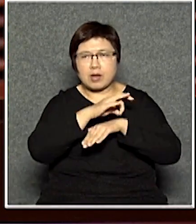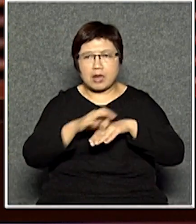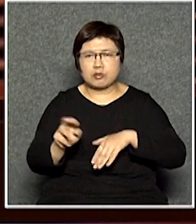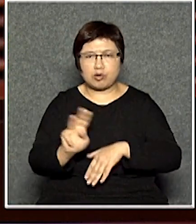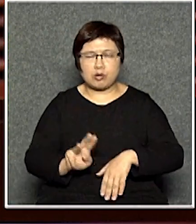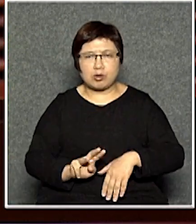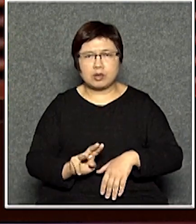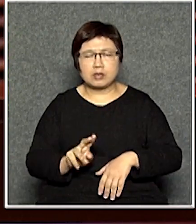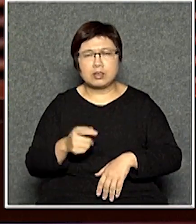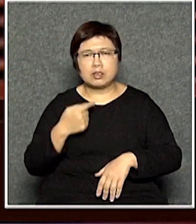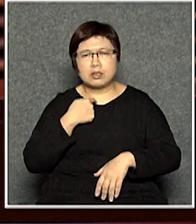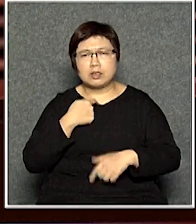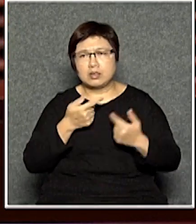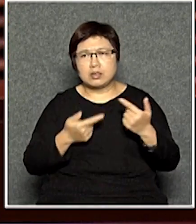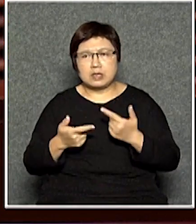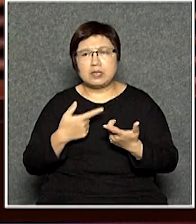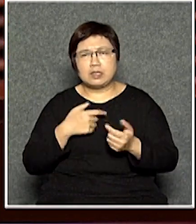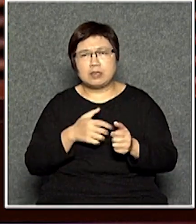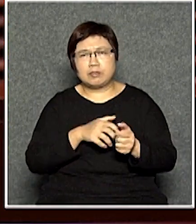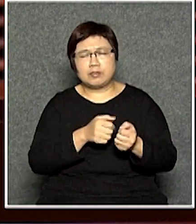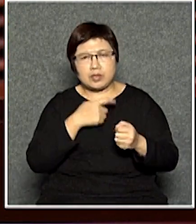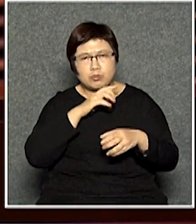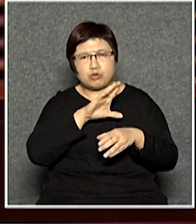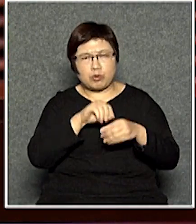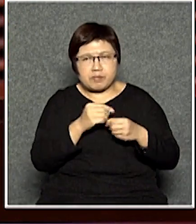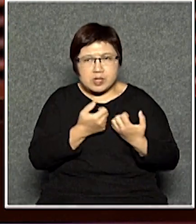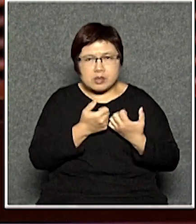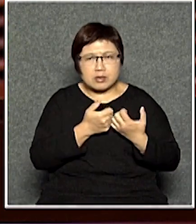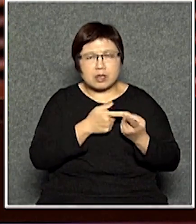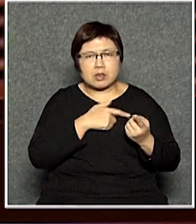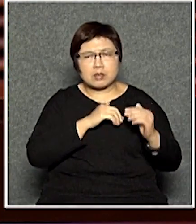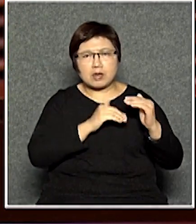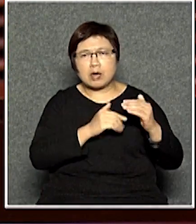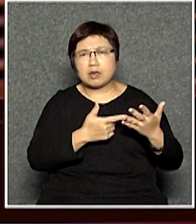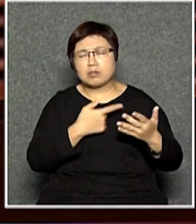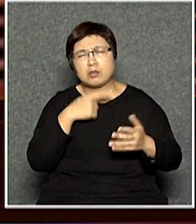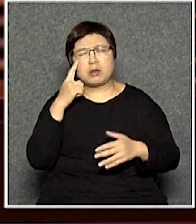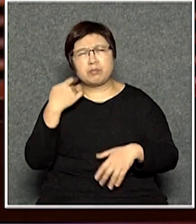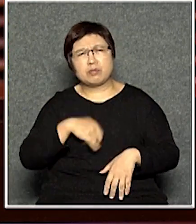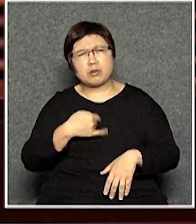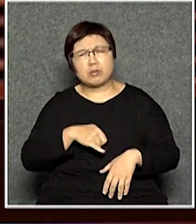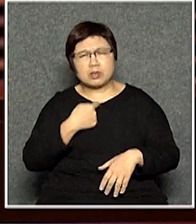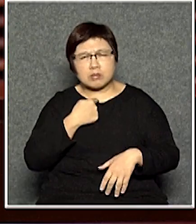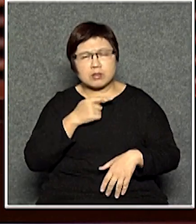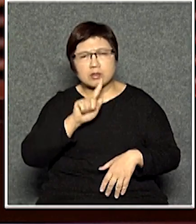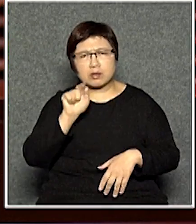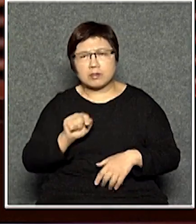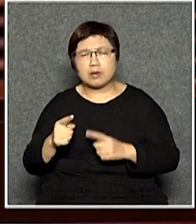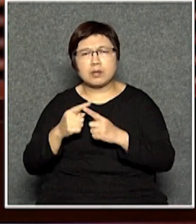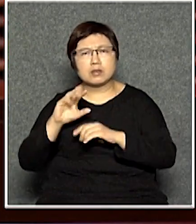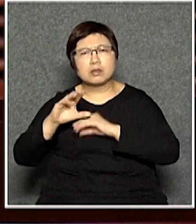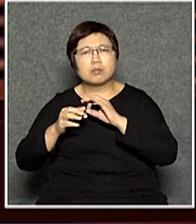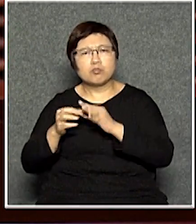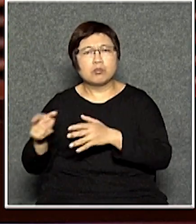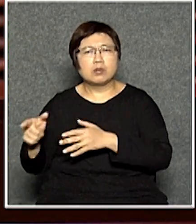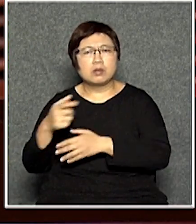呢？為什麼我們還要繼續死攬著統包總額方法呢？我都想不明白。我相信民建聯的議員亦都應